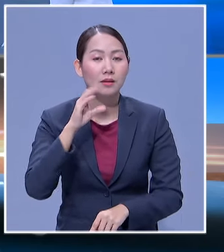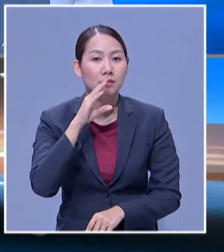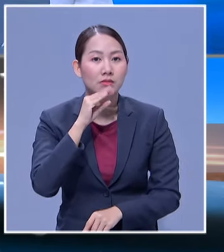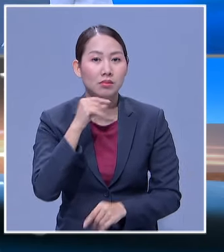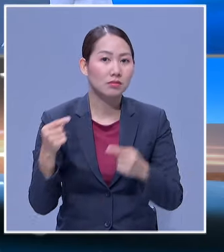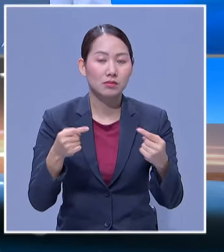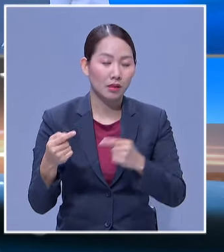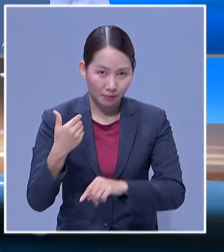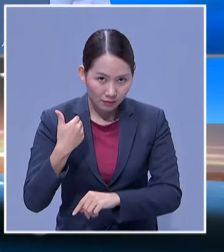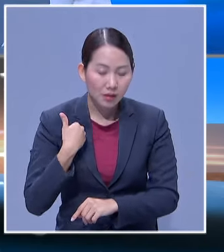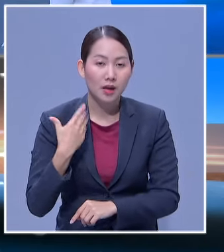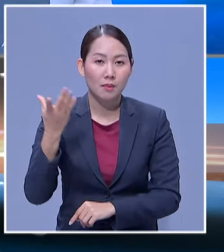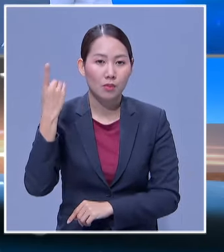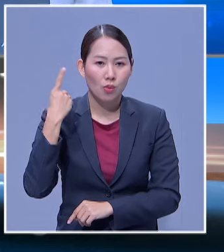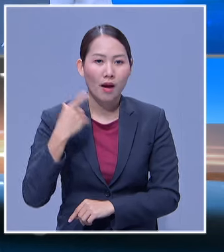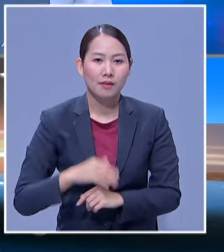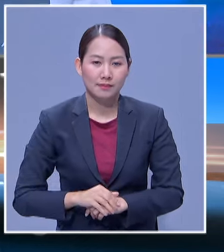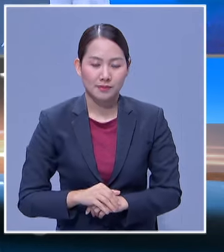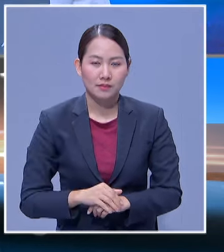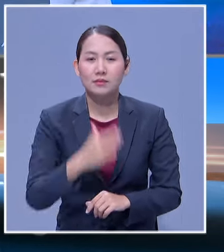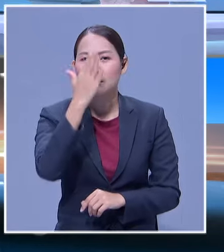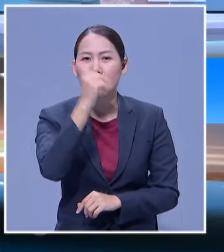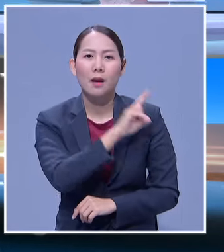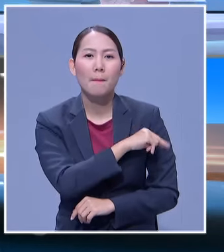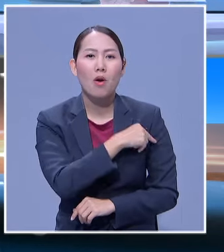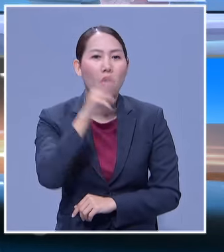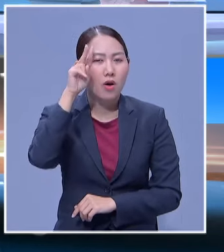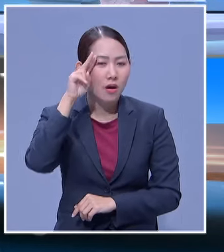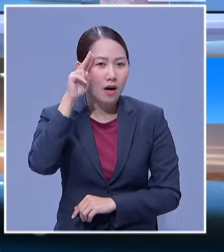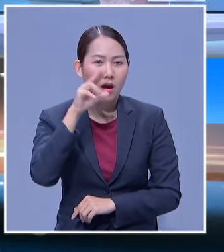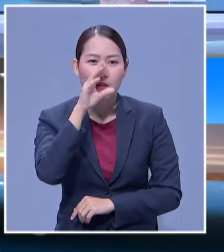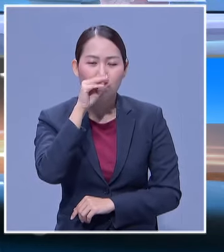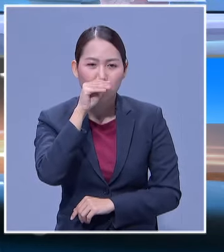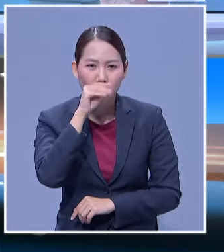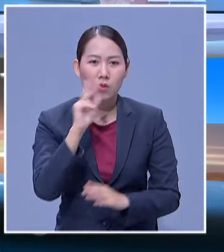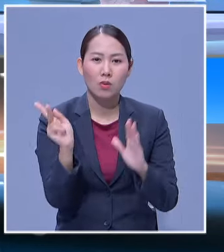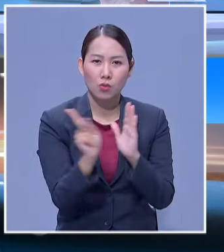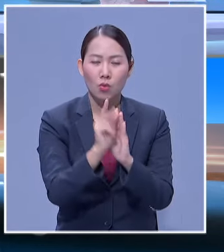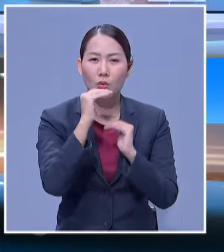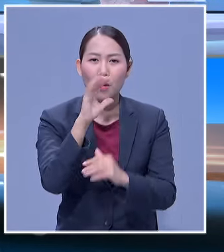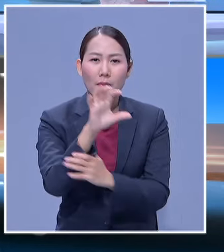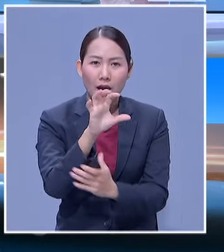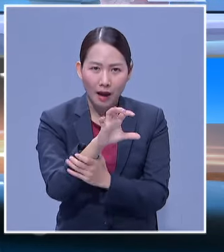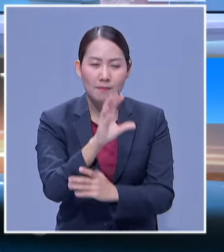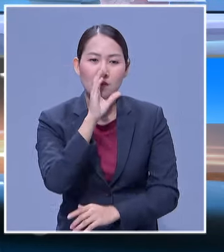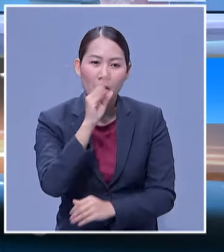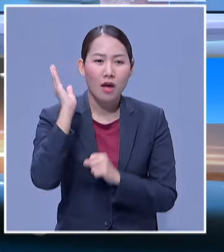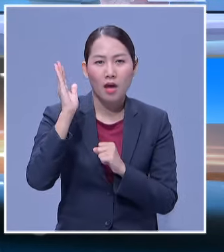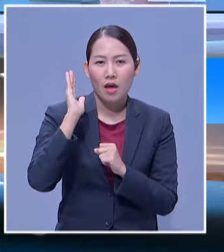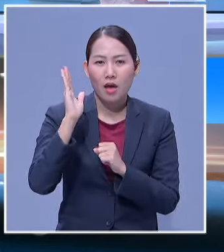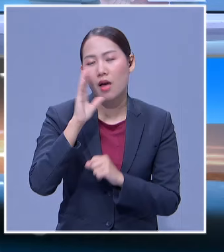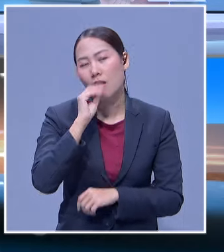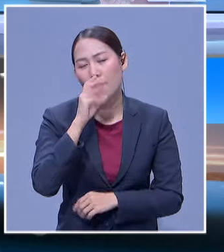อธิบายเรื่องของข้อบังคับนะบอกว่าเรื่องการลงมติอะไรแบบนี้นะครับแล้วพอเถียงกันไปเถียงกันมาเนี่ยท้ายที่สุดมี